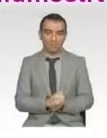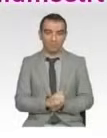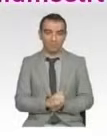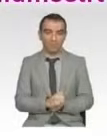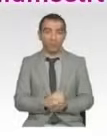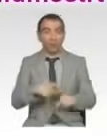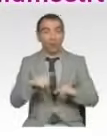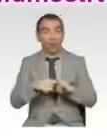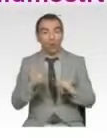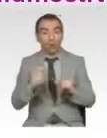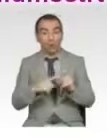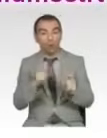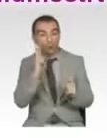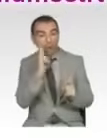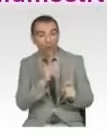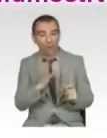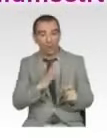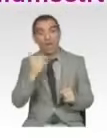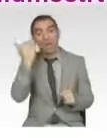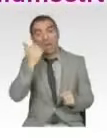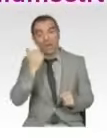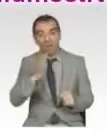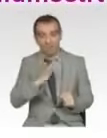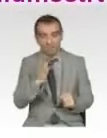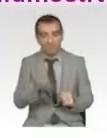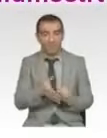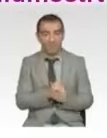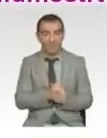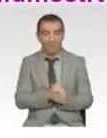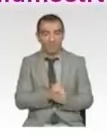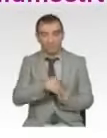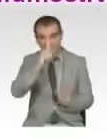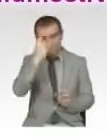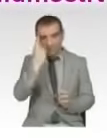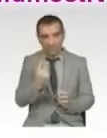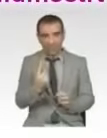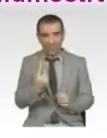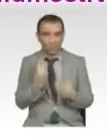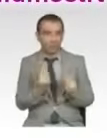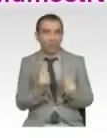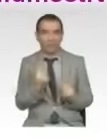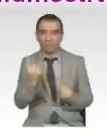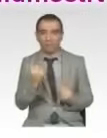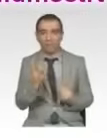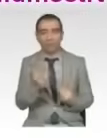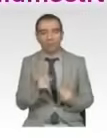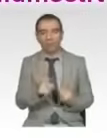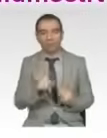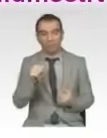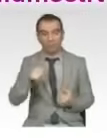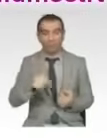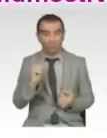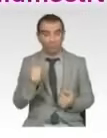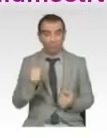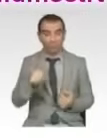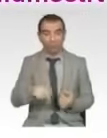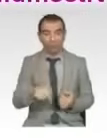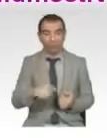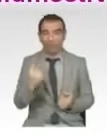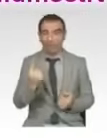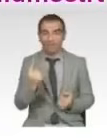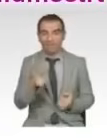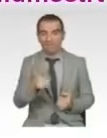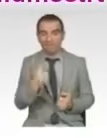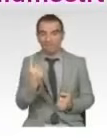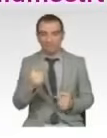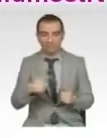Hoşgörü var. İşte ve yalan var. Tabii sadece mesela hep olumlu şeyler olmuyor. Şimdi ne oluyor biliyor musun? Bugün işte bunu bir tane şeyin